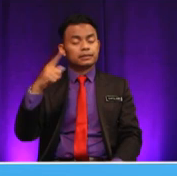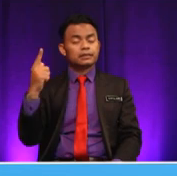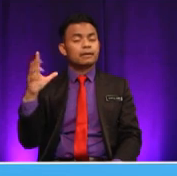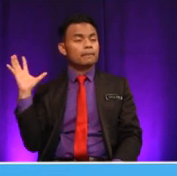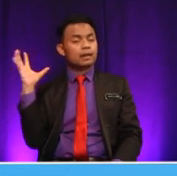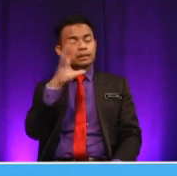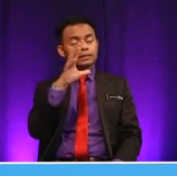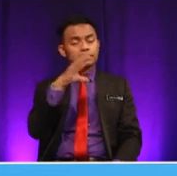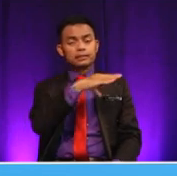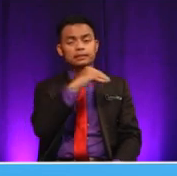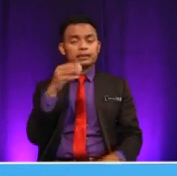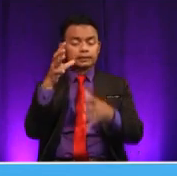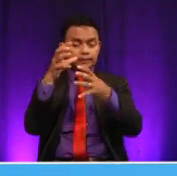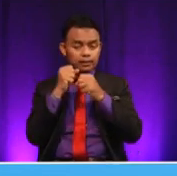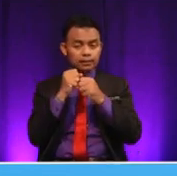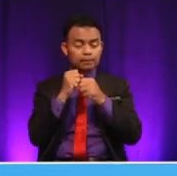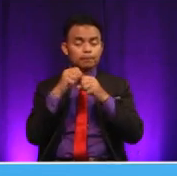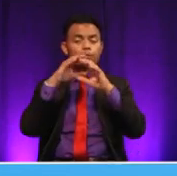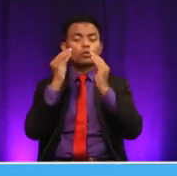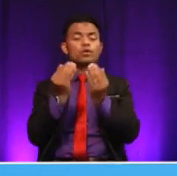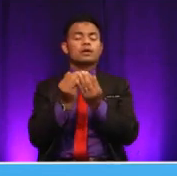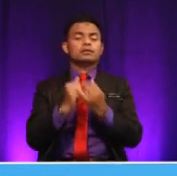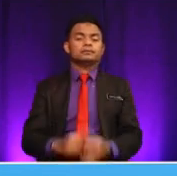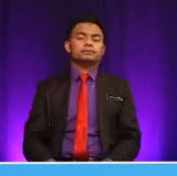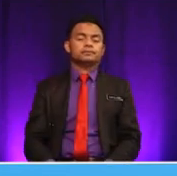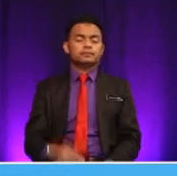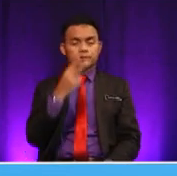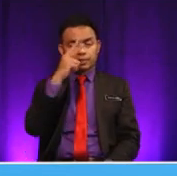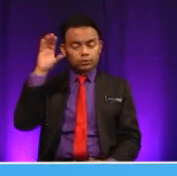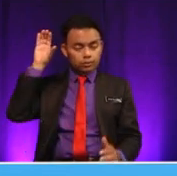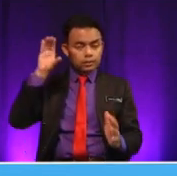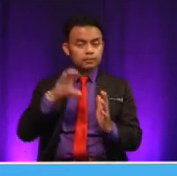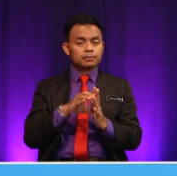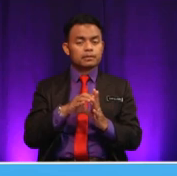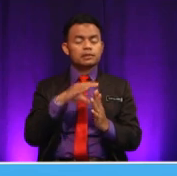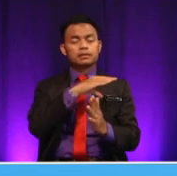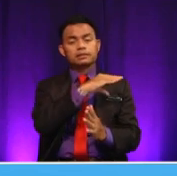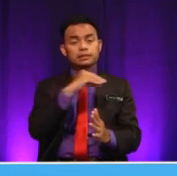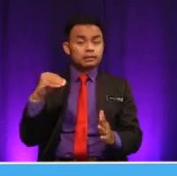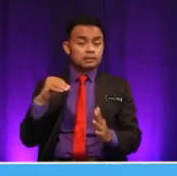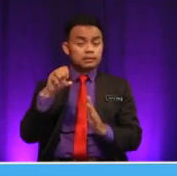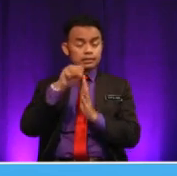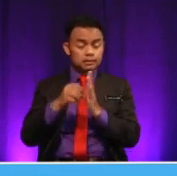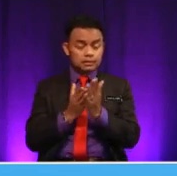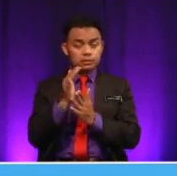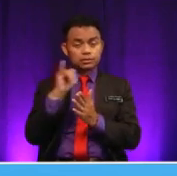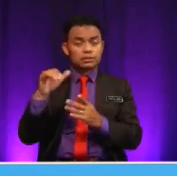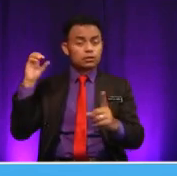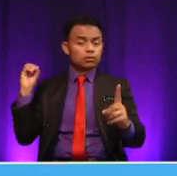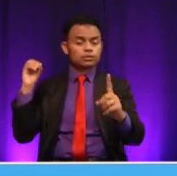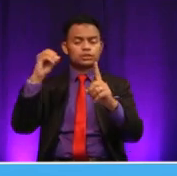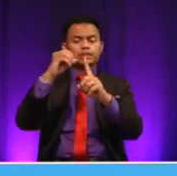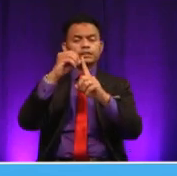ingat Oke nama ujian dan tengok gambar wajahnya dan seterusnya objektif objektif eee objektif